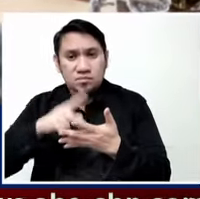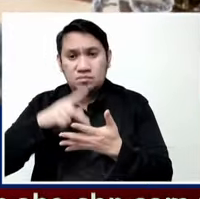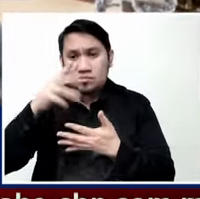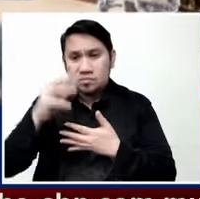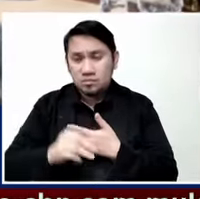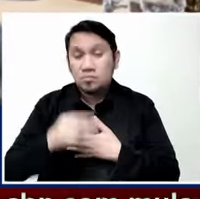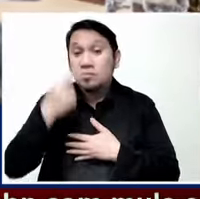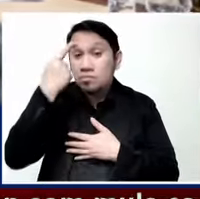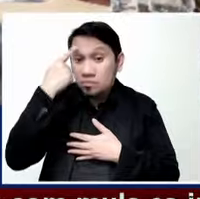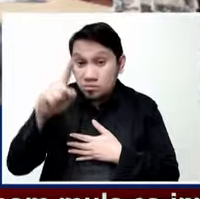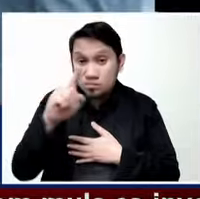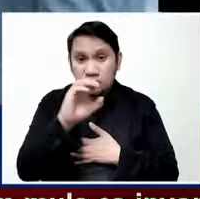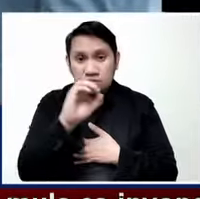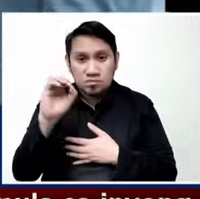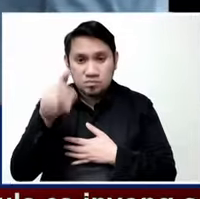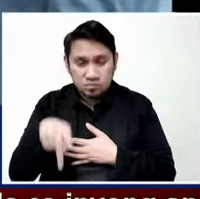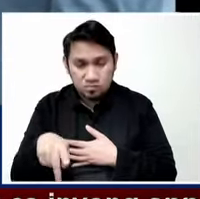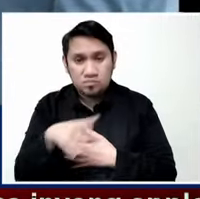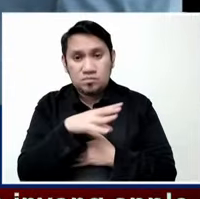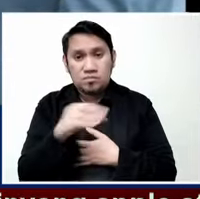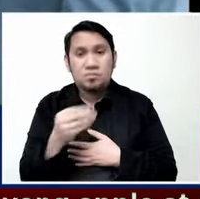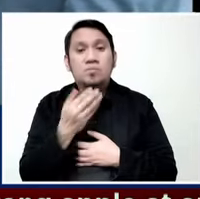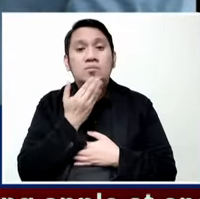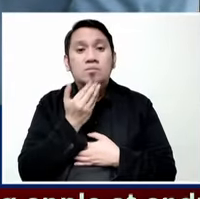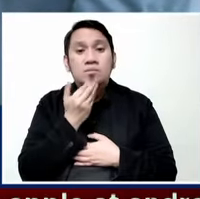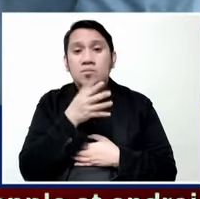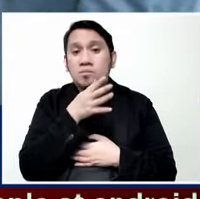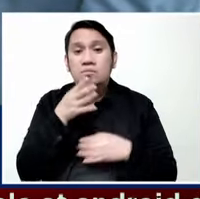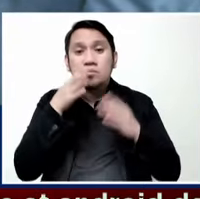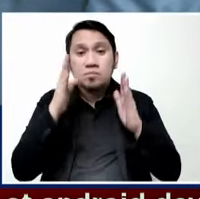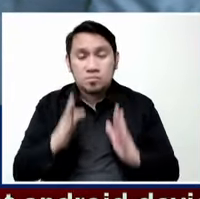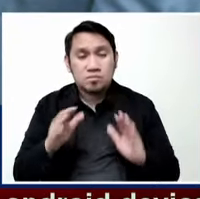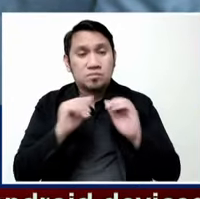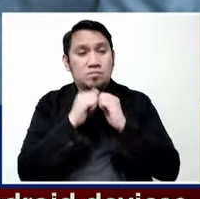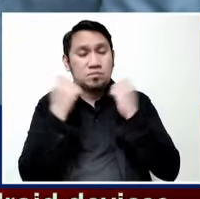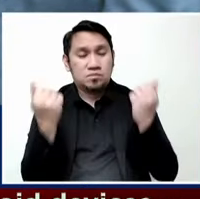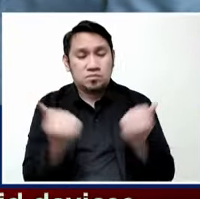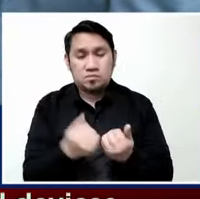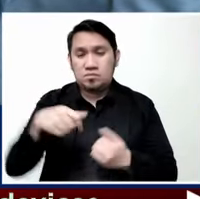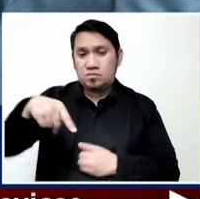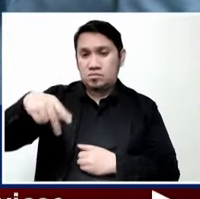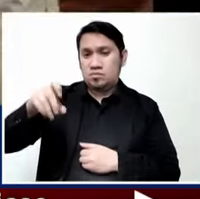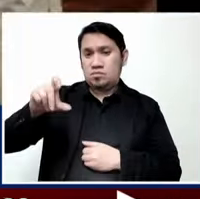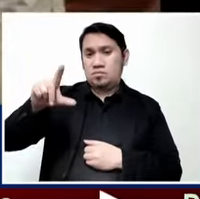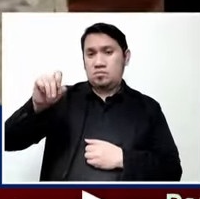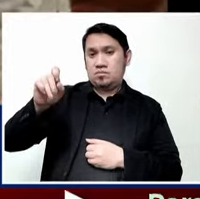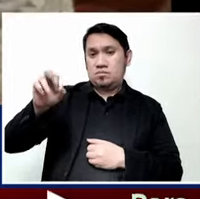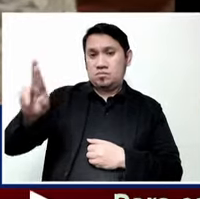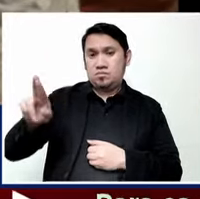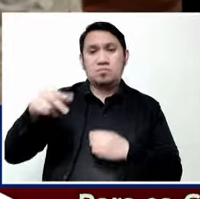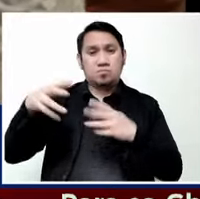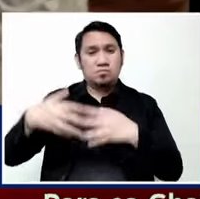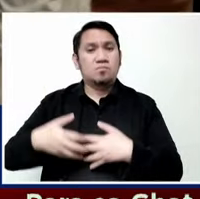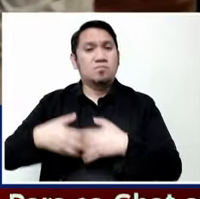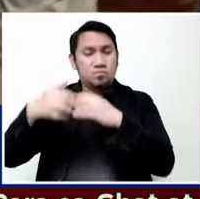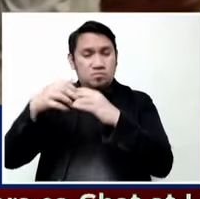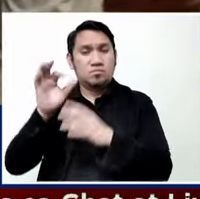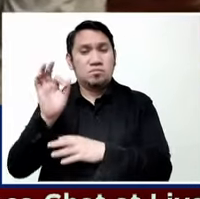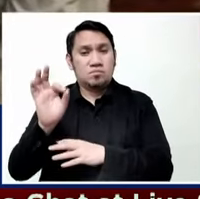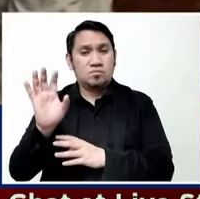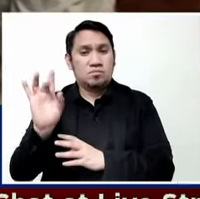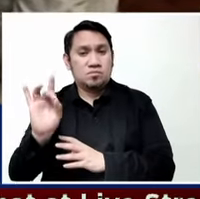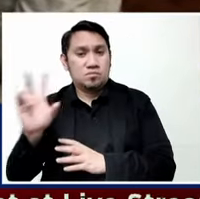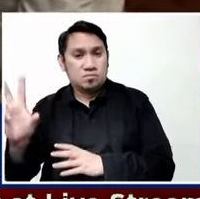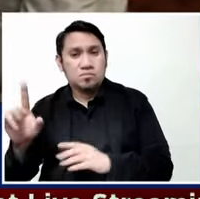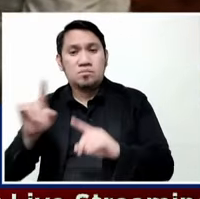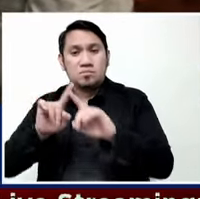kooperatiba at Sugar Farmers Association. Nabuo ang PhilSucor noong 1983, ngunit pinabubuwag